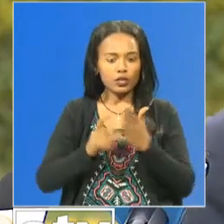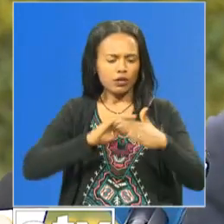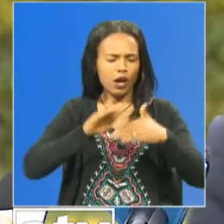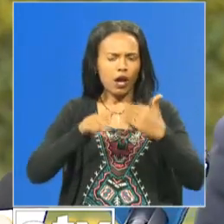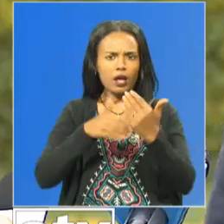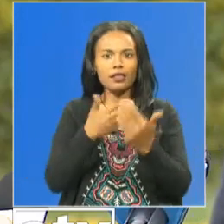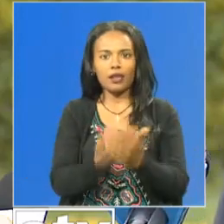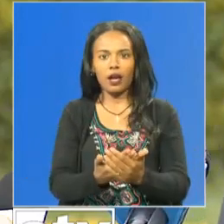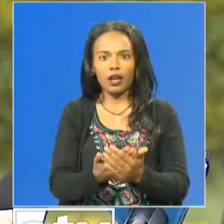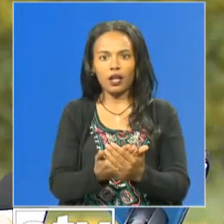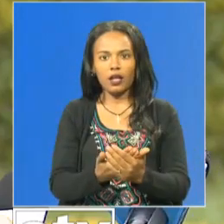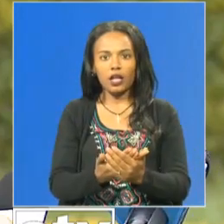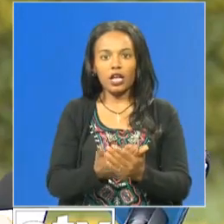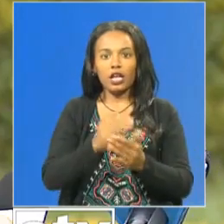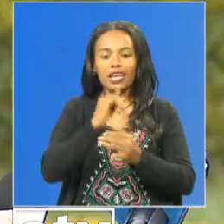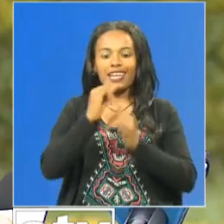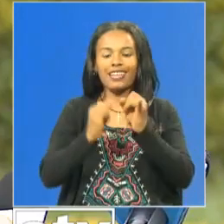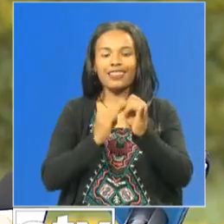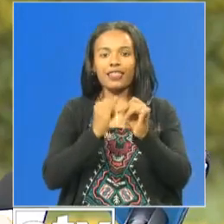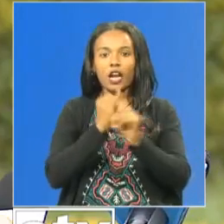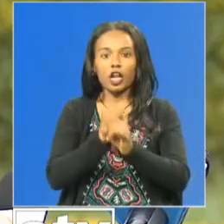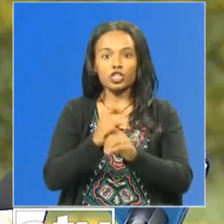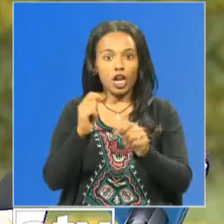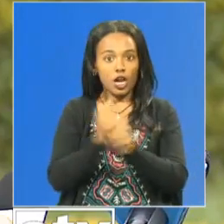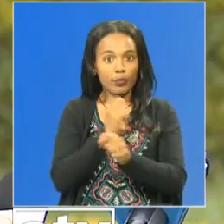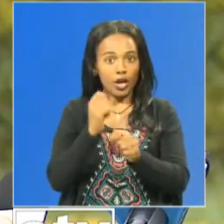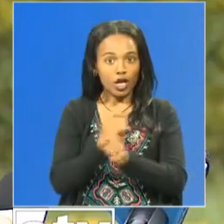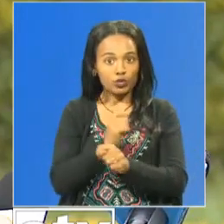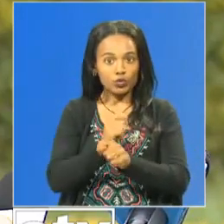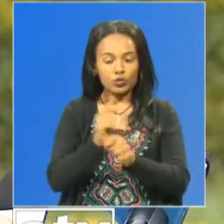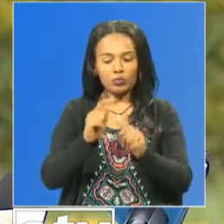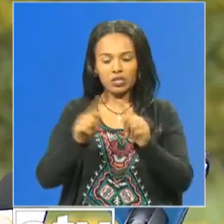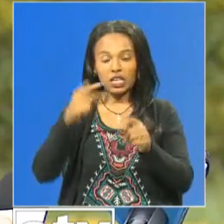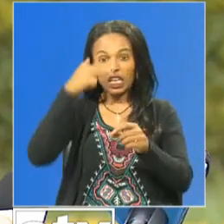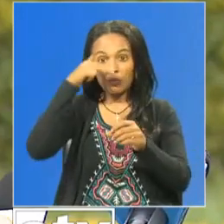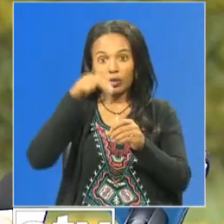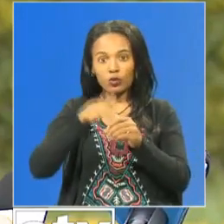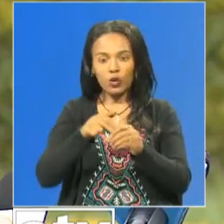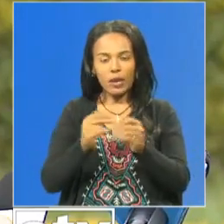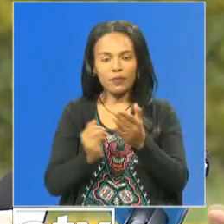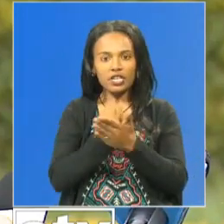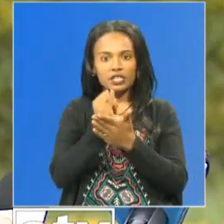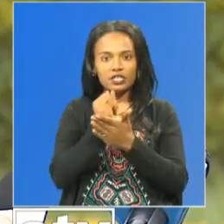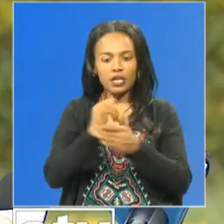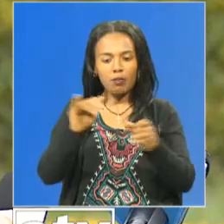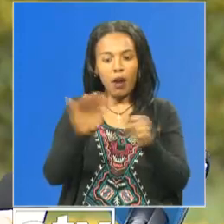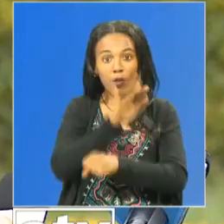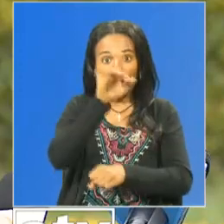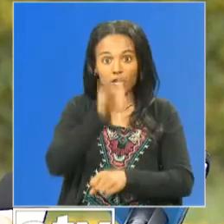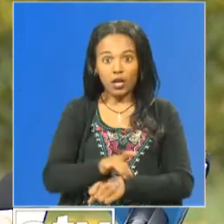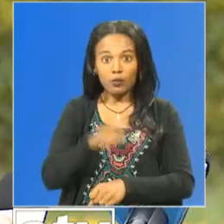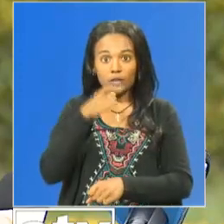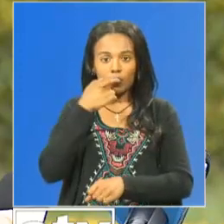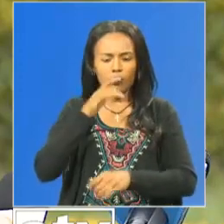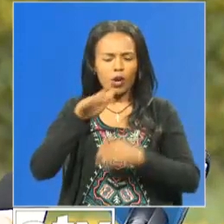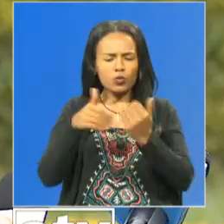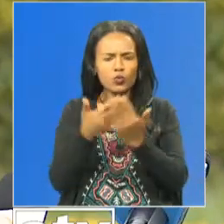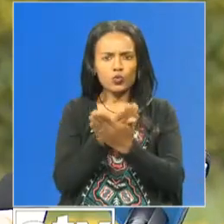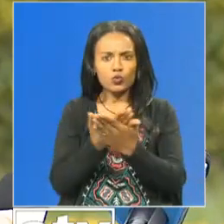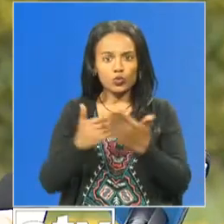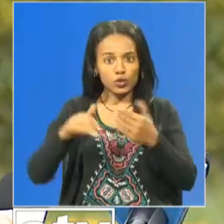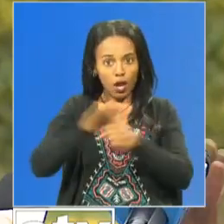አጠቃላይ ኢንተርናሽናል ፕራክቲሱን በተለይ የፔትሮሊየም ኢንዱስትሪ ማሟላት አለበት አንድ ኢንዱስትሪ የሚባለውን ሁሉ